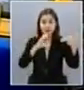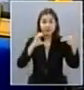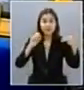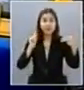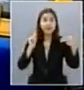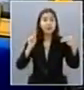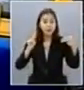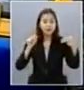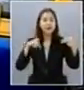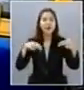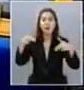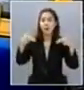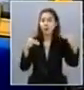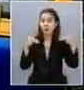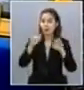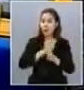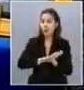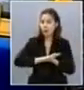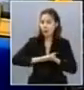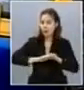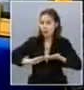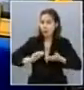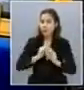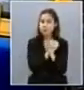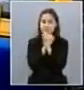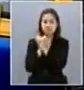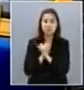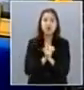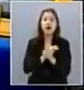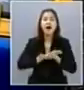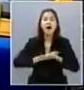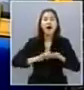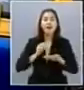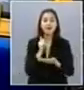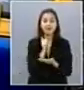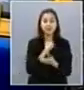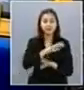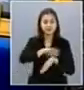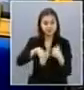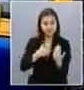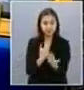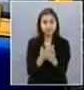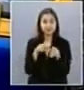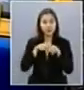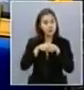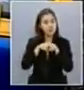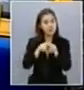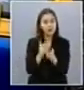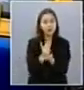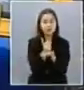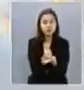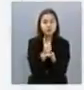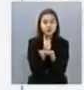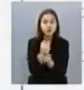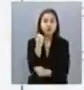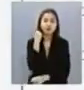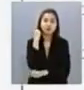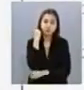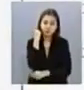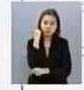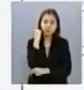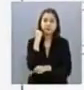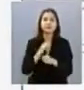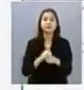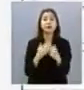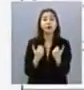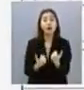มิตรไมตรีเคลื่อนที่เพื่อเพิ่มความปลอดภัยให้แก่ผู้ใช้บริการควบคู่ไปกับการช่วยเหลือคนไร้ที่พึ่งค่ะ ซึ่งบ้